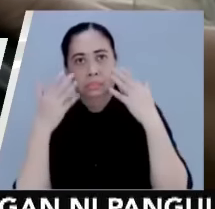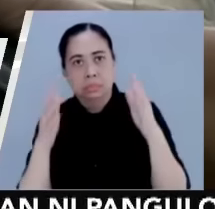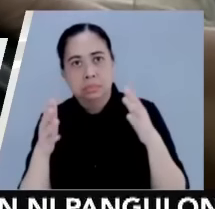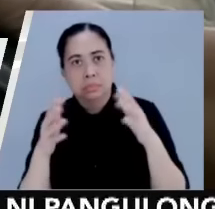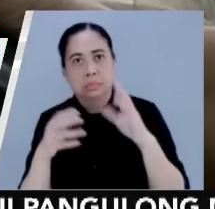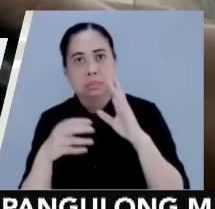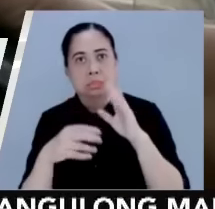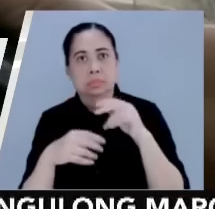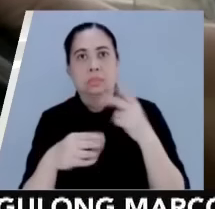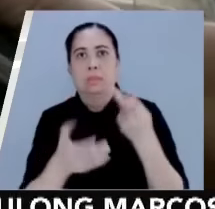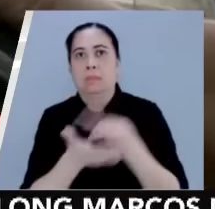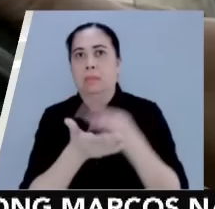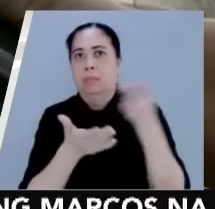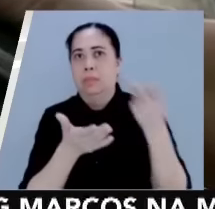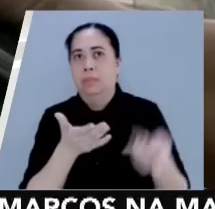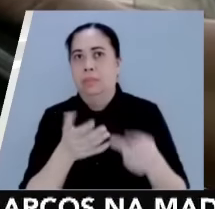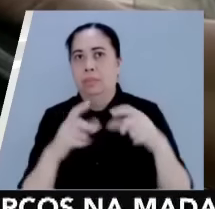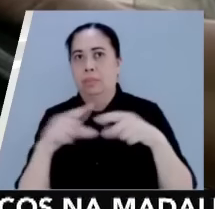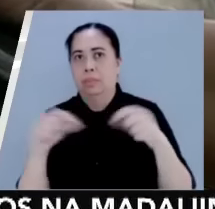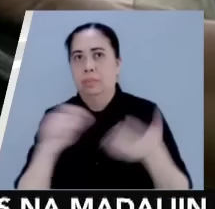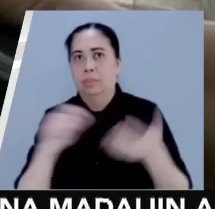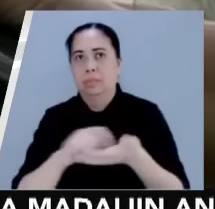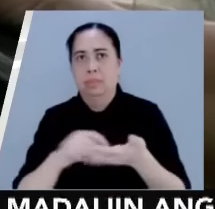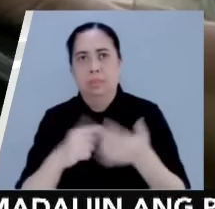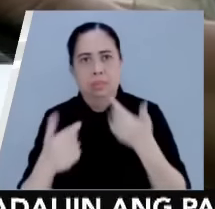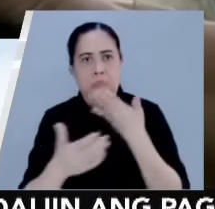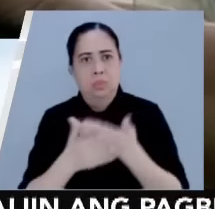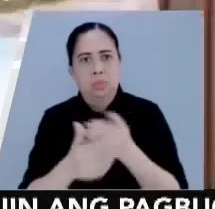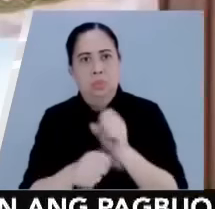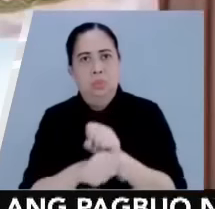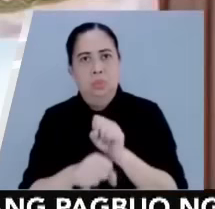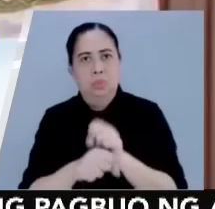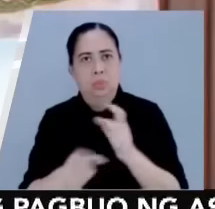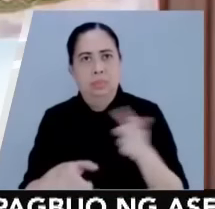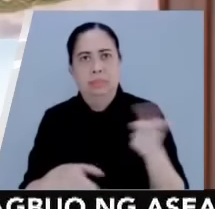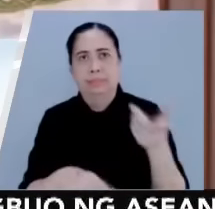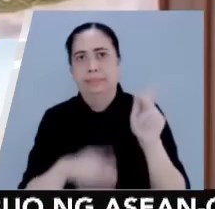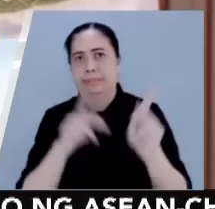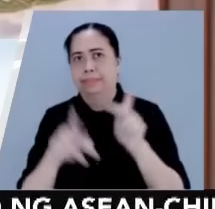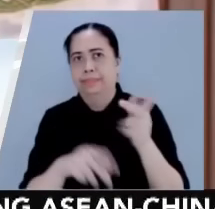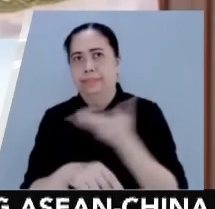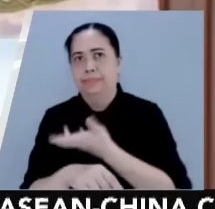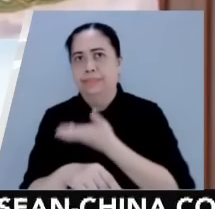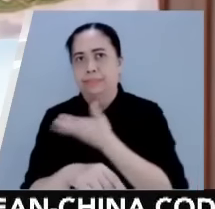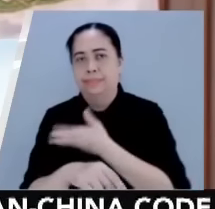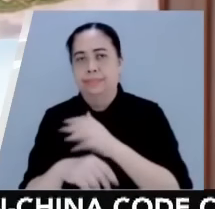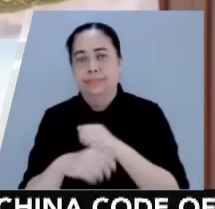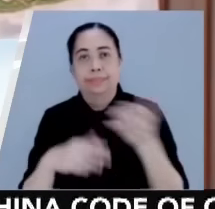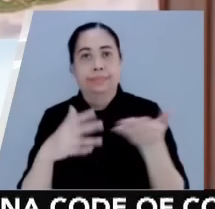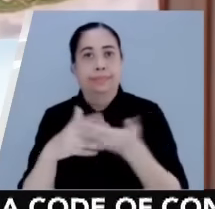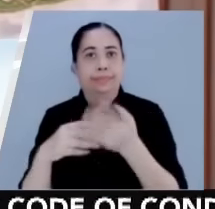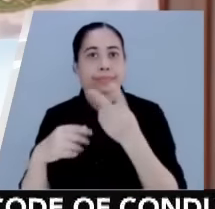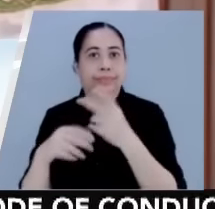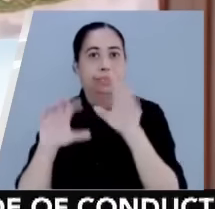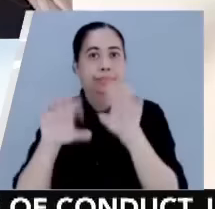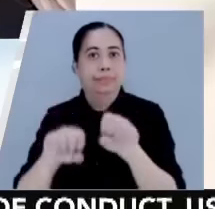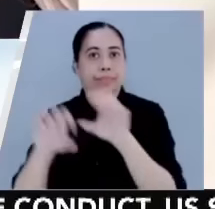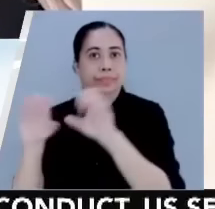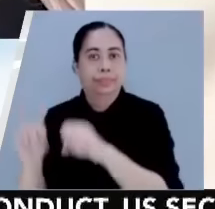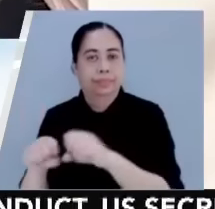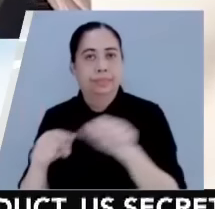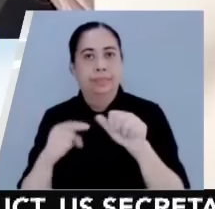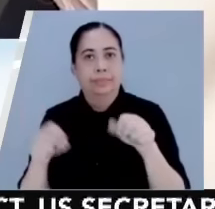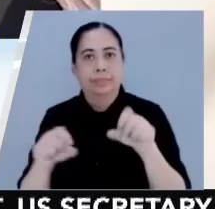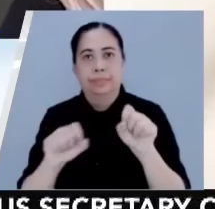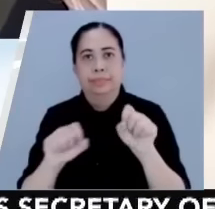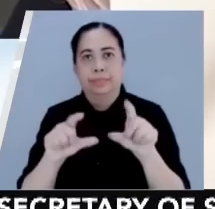pala yun. Naghahanap buhay tayo ng maayos, may mga ganito naman tao. Pa-file natin yung dalawang nahuli natin ng anti-fencing law dahil